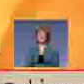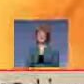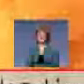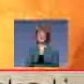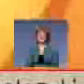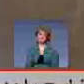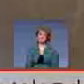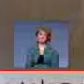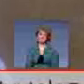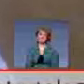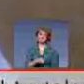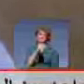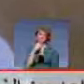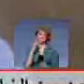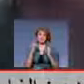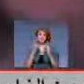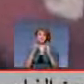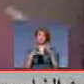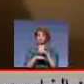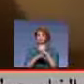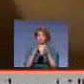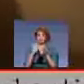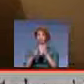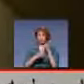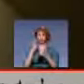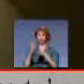شفت طاقه نار طالعه من بين السرير والدولاب كده.